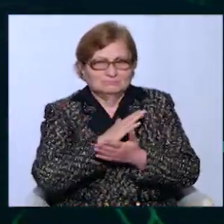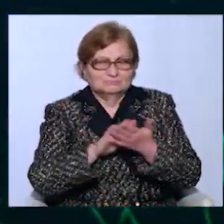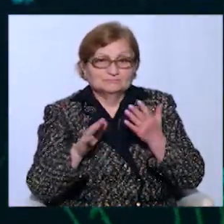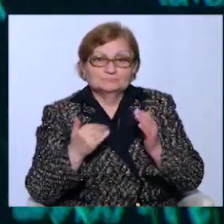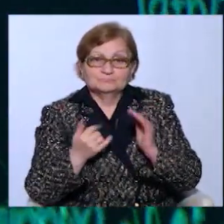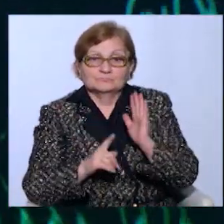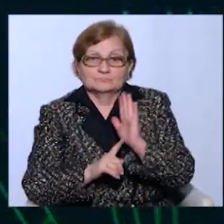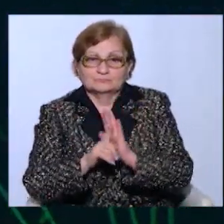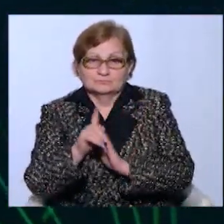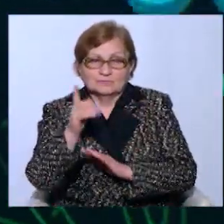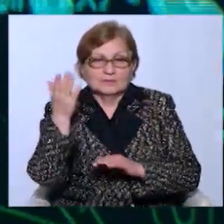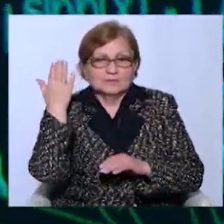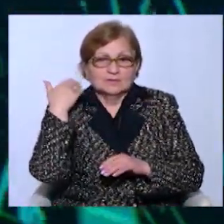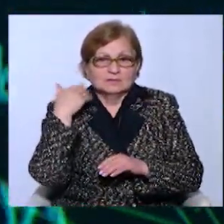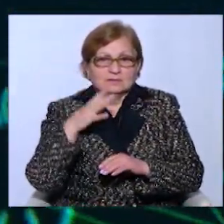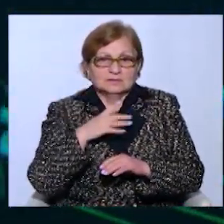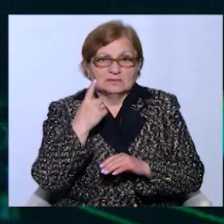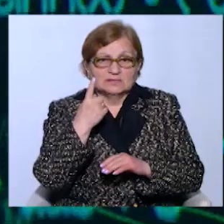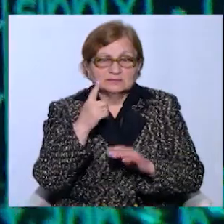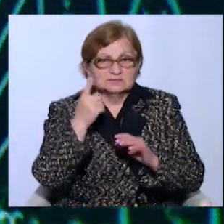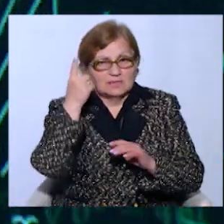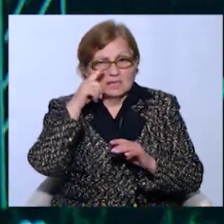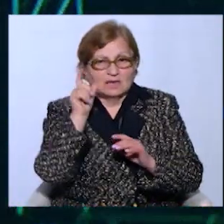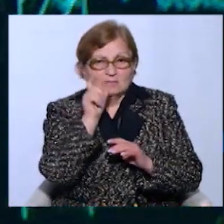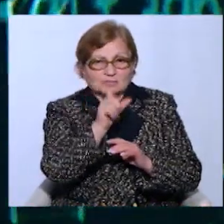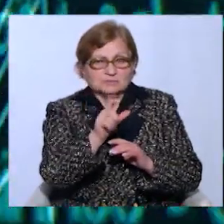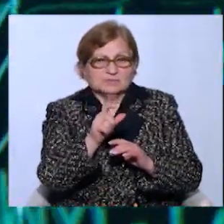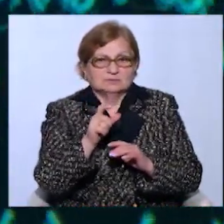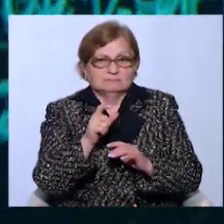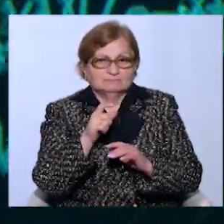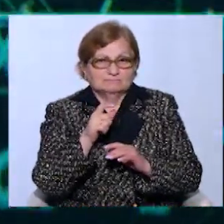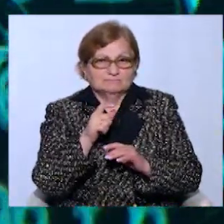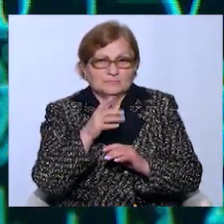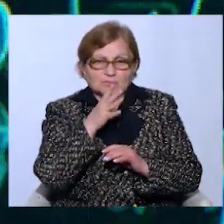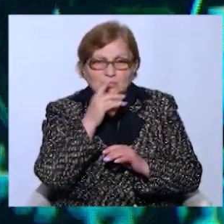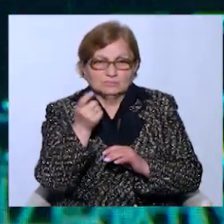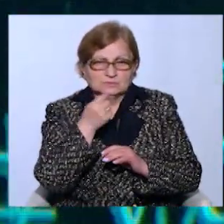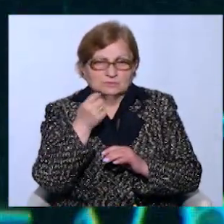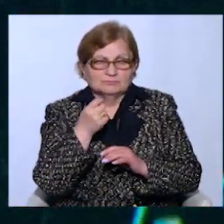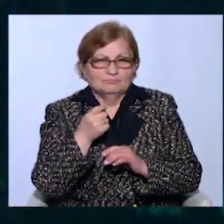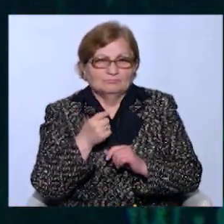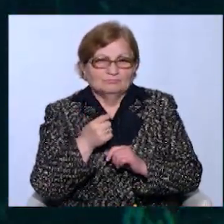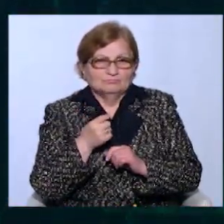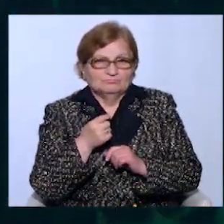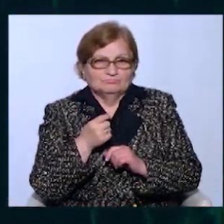დავიწყოთ წინა კვირის ერთი ამოცანი და სწრაფად გადავიდეთ სხვა თემაზე, იმიტომ რომ დრო ცოტაა, პროგრამა დიდია.